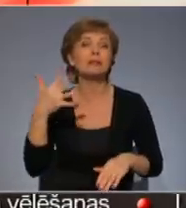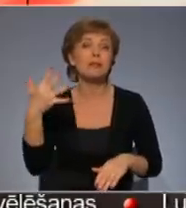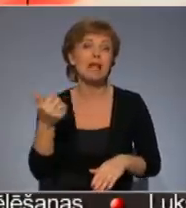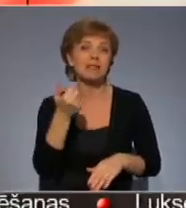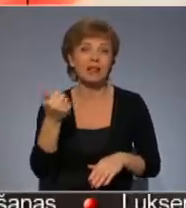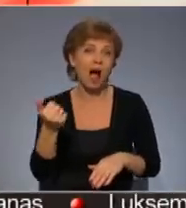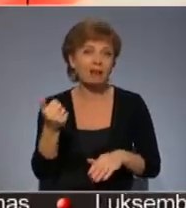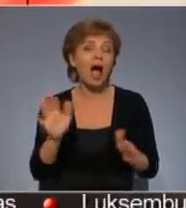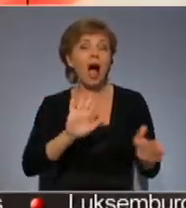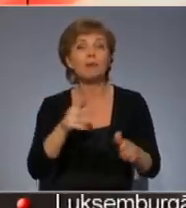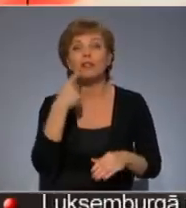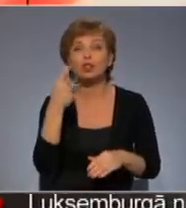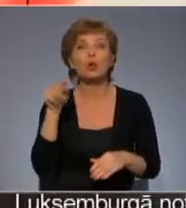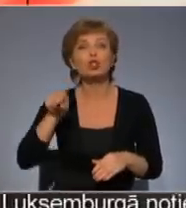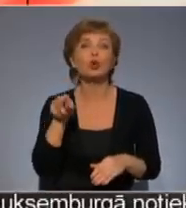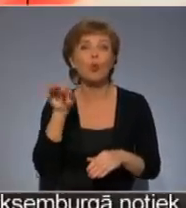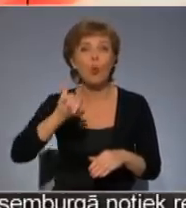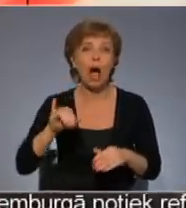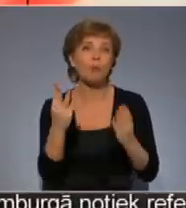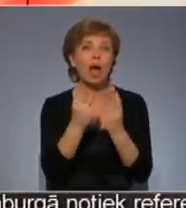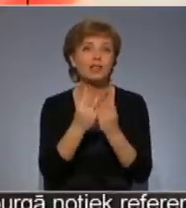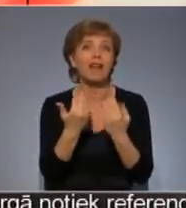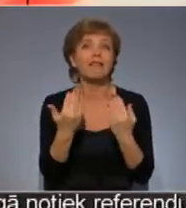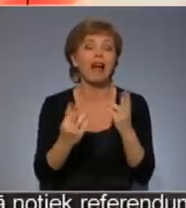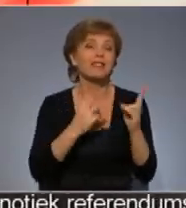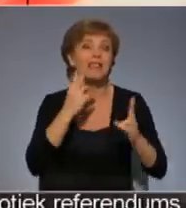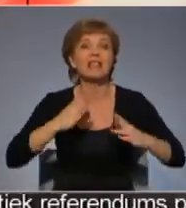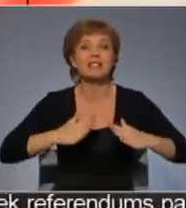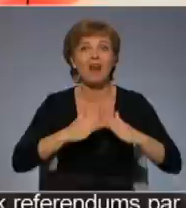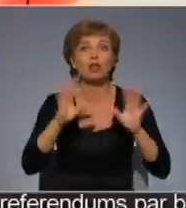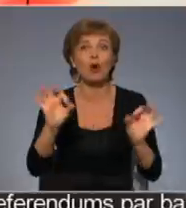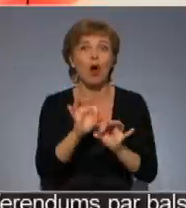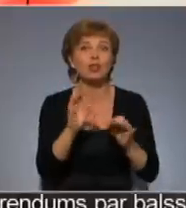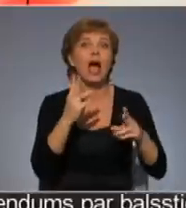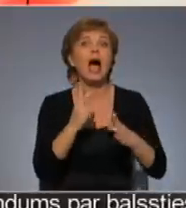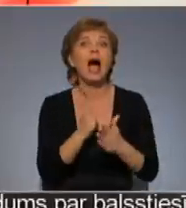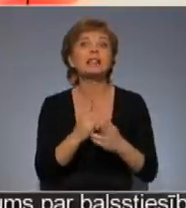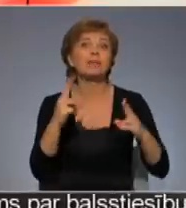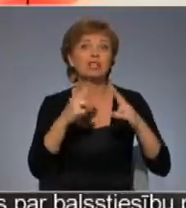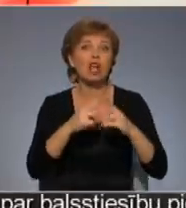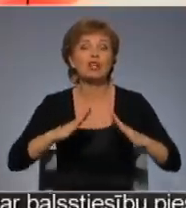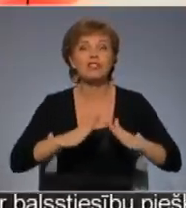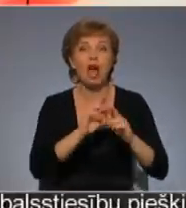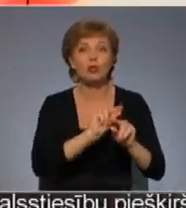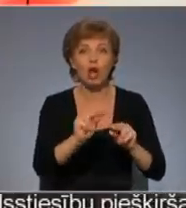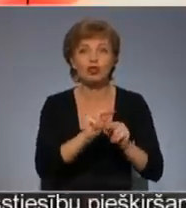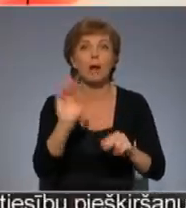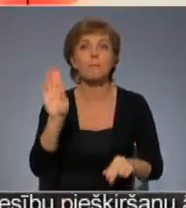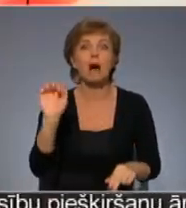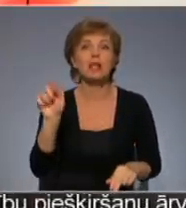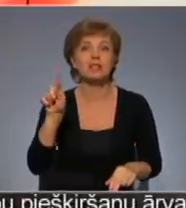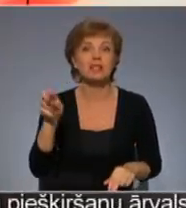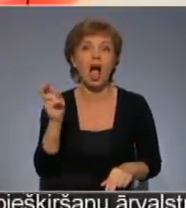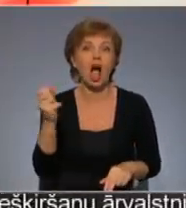aptuveni stundu stropa estrādēja skan svētku koncerts. Pat labi esam sazinājušies ar svētku režisoru Sandru Maskaļovu. Labvakar!